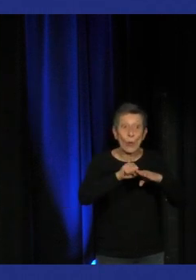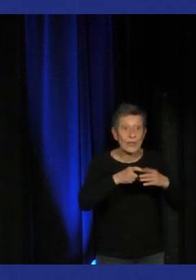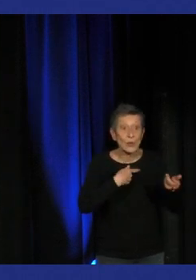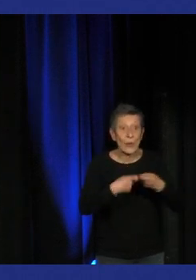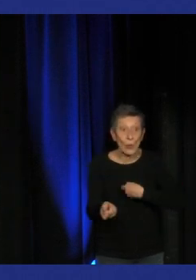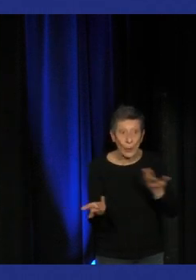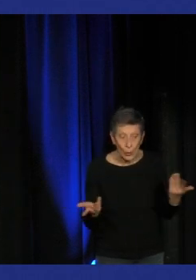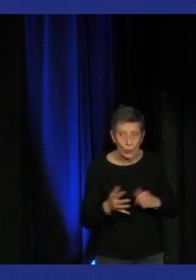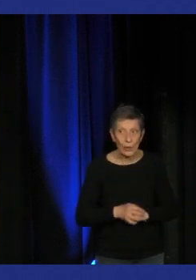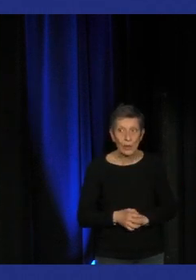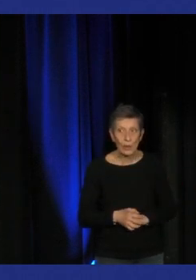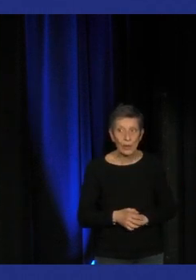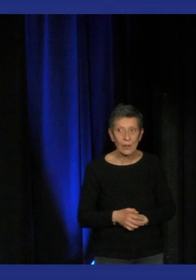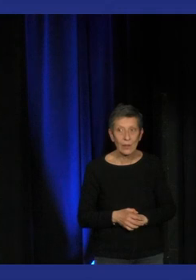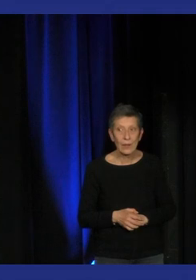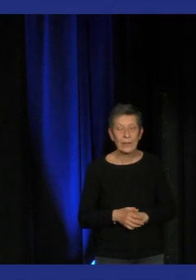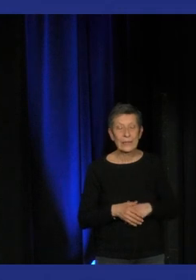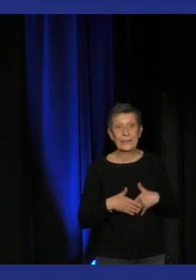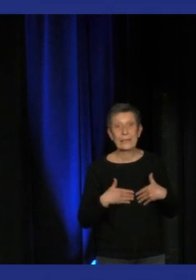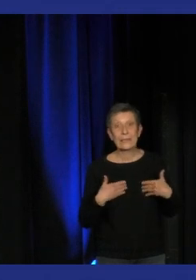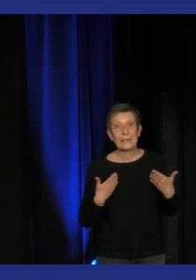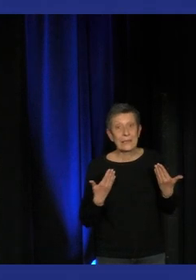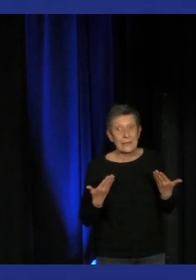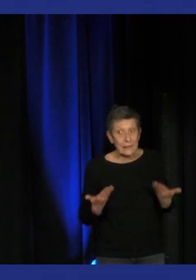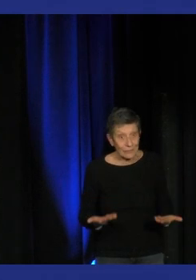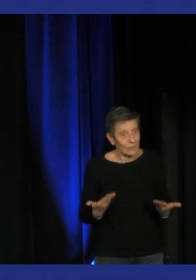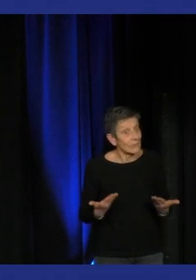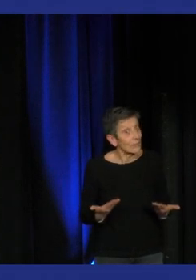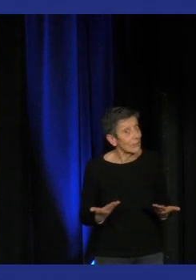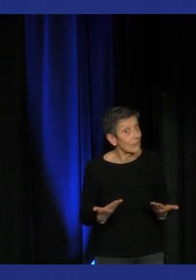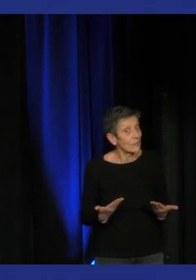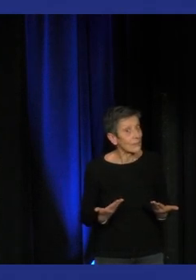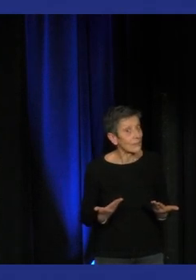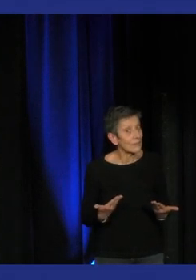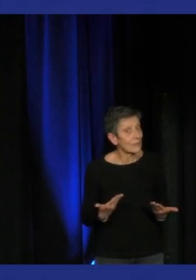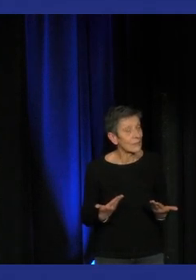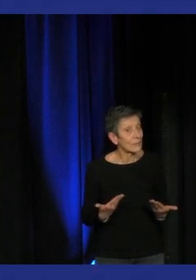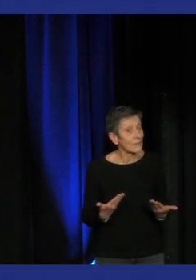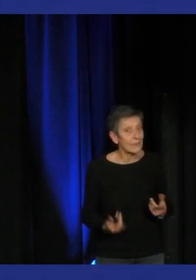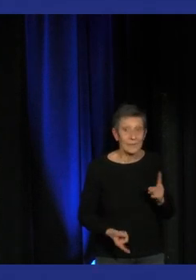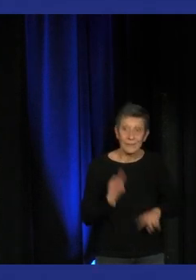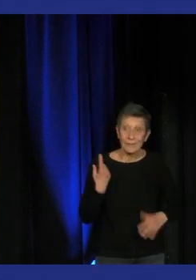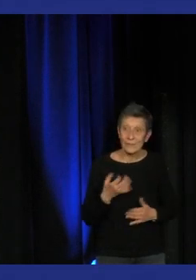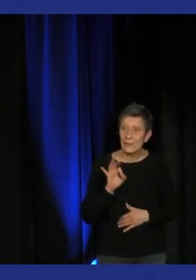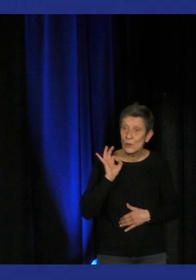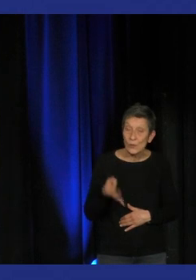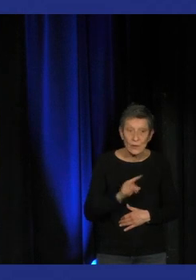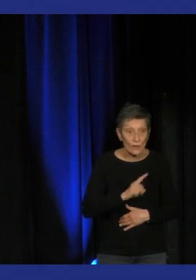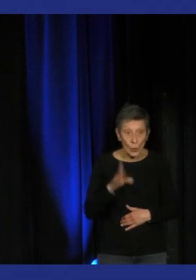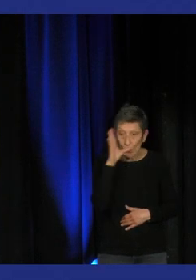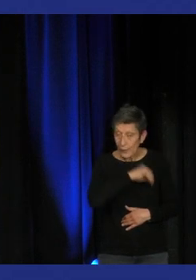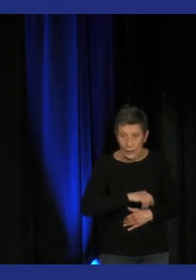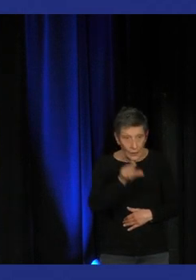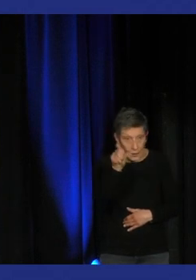inopportune. Et voilà, ça me semble important de préciser du coup... pour ne pas oublier la capacité d'agir de l'autre hein, et de ne pas